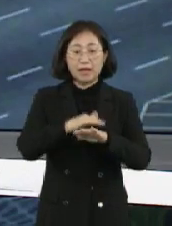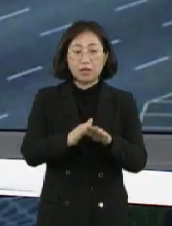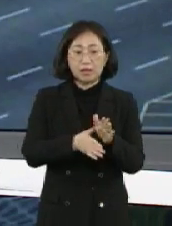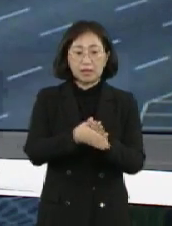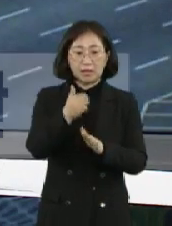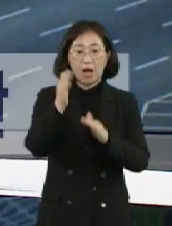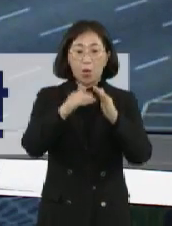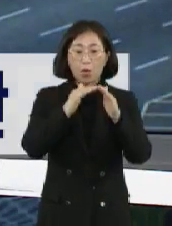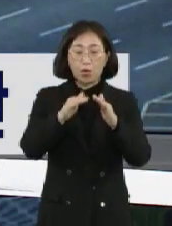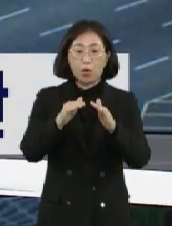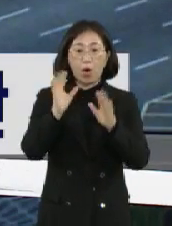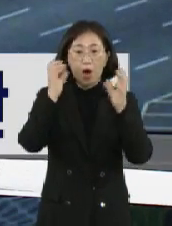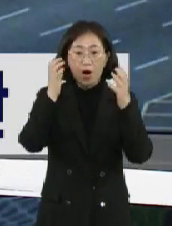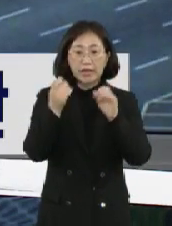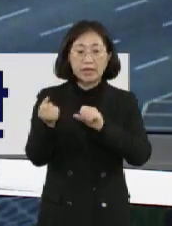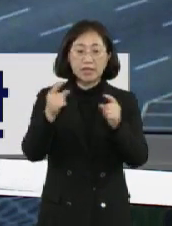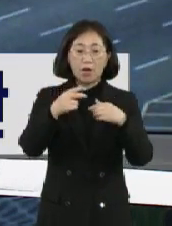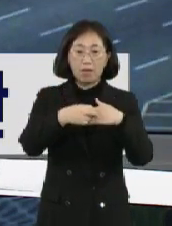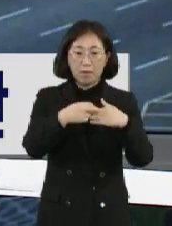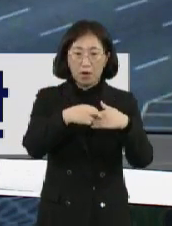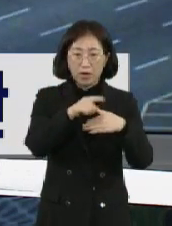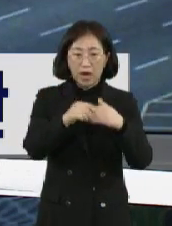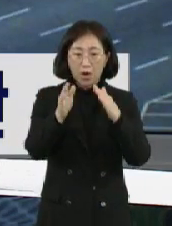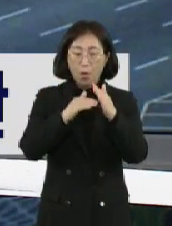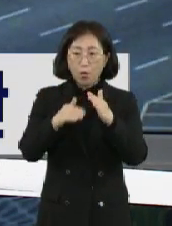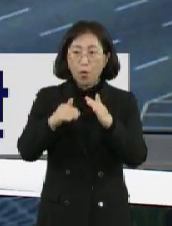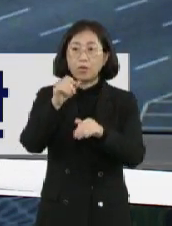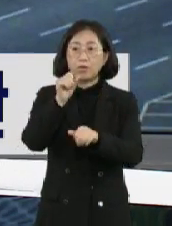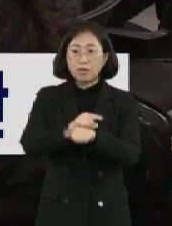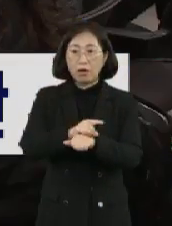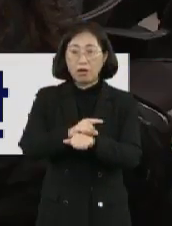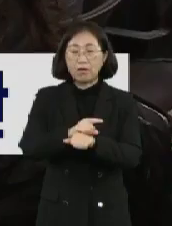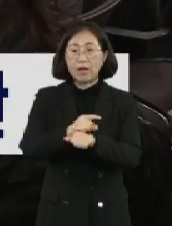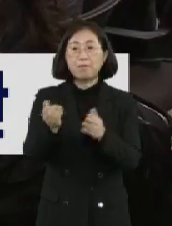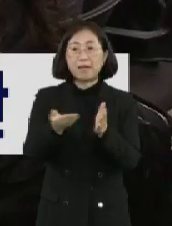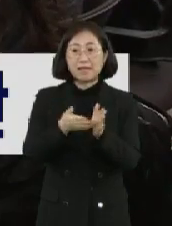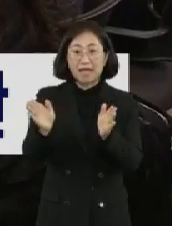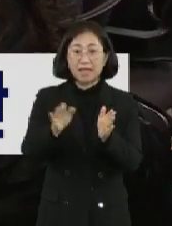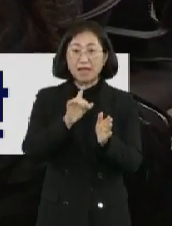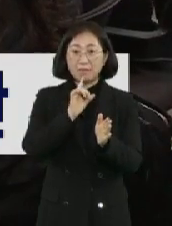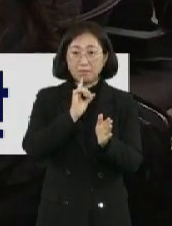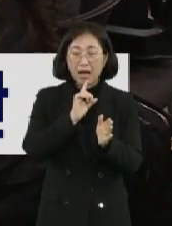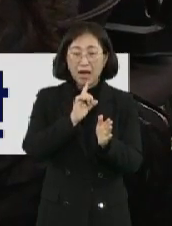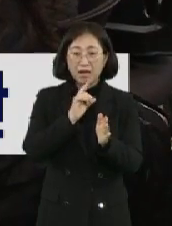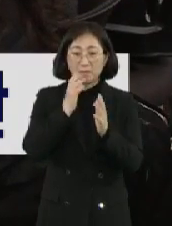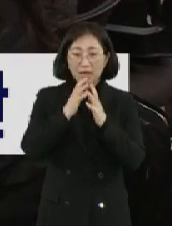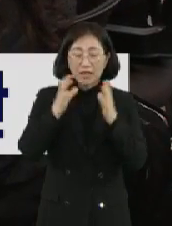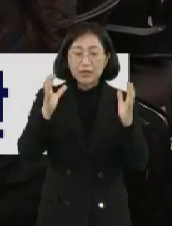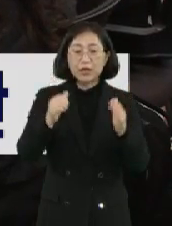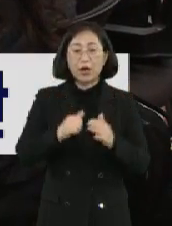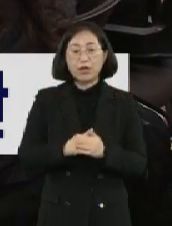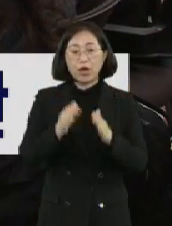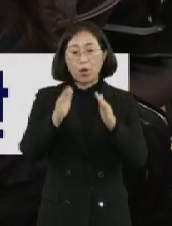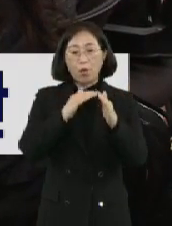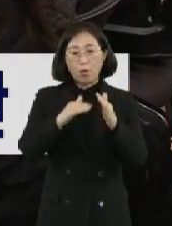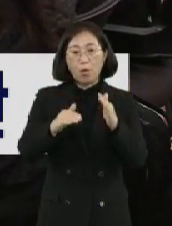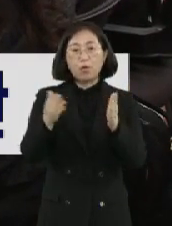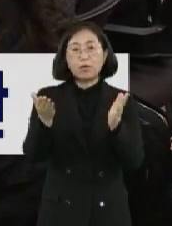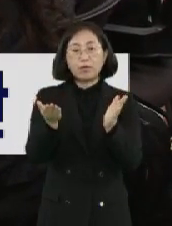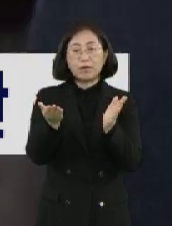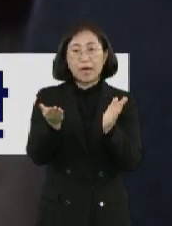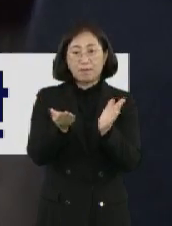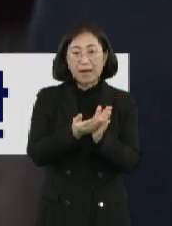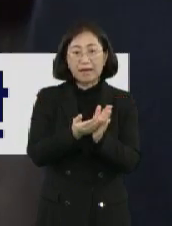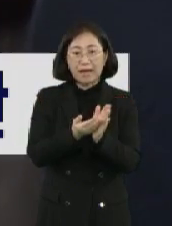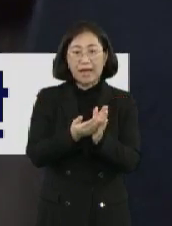대전시가 공공어린이 재활병원의 공공성 훼손 논란과 관련해 큰 틀에서 공공성을 훼손하지 않는 방향으로